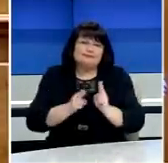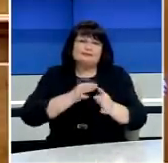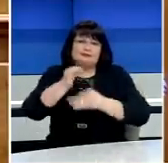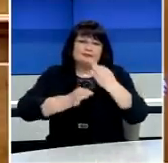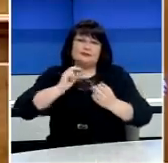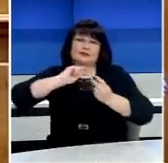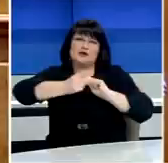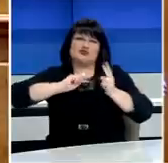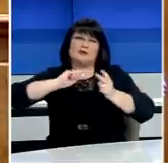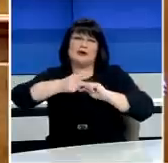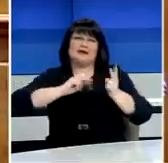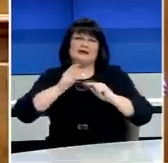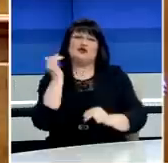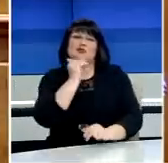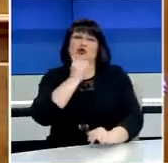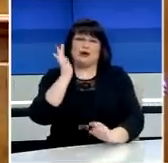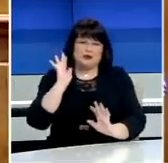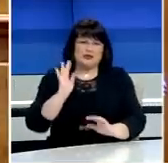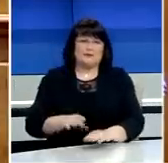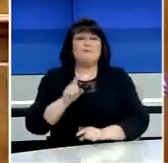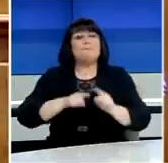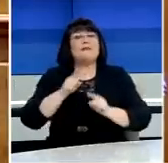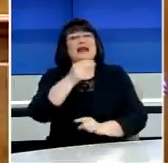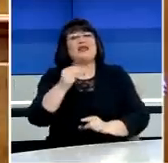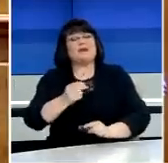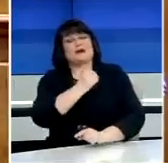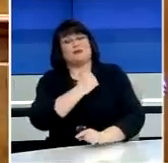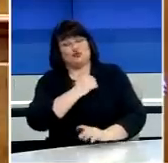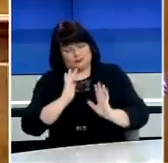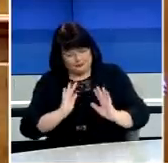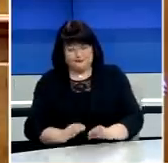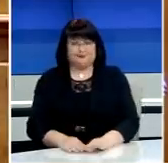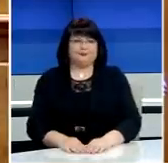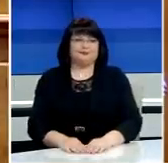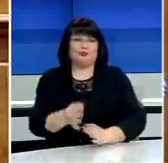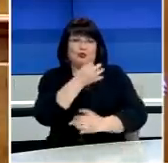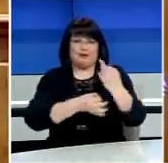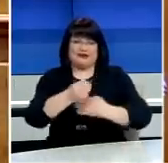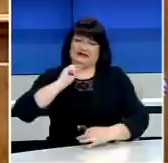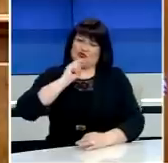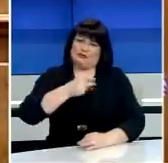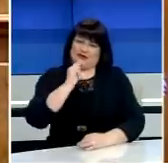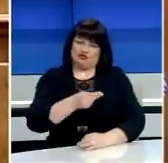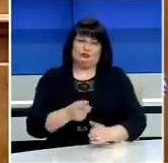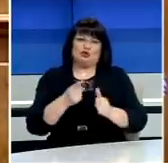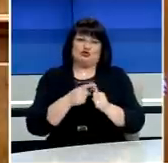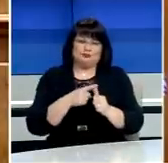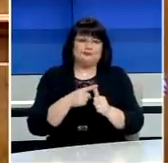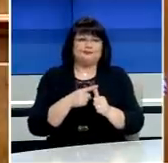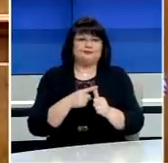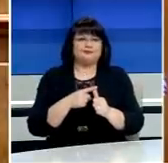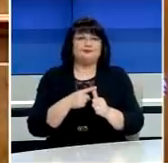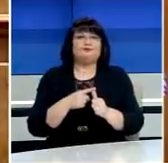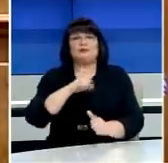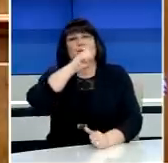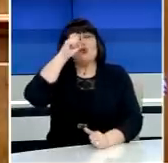να απαντήσω όσο μπορώ πιο γρήγορα σε ορισμένα από τα ζητήματα που θέσατε. Πρώτα απ' όλα, είναι